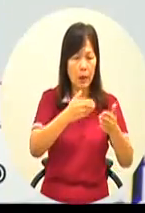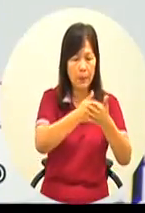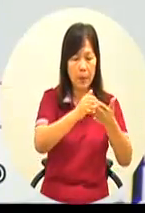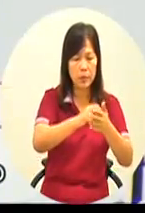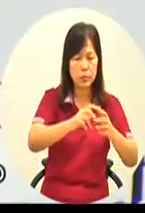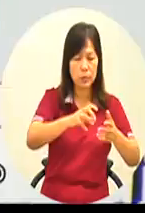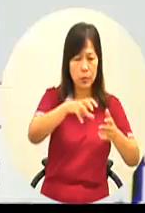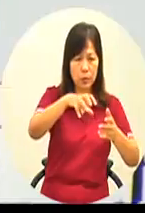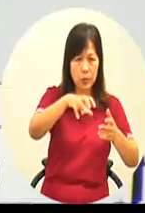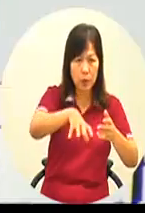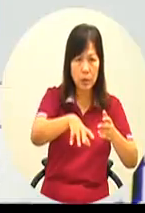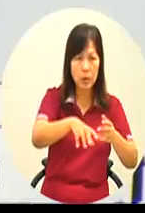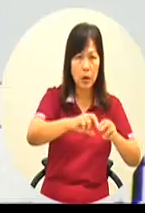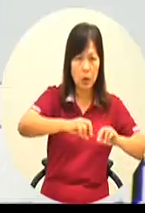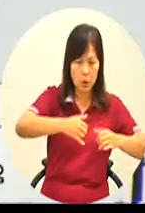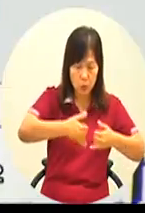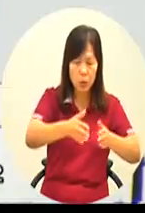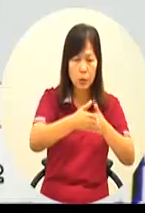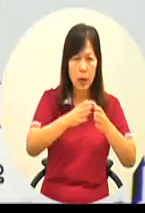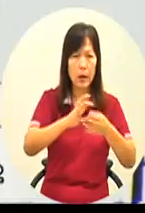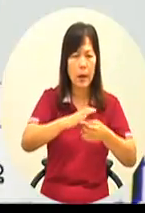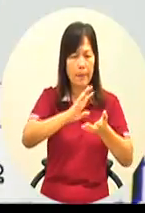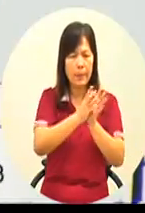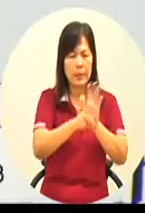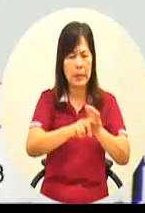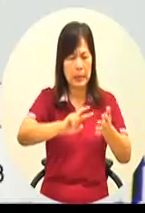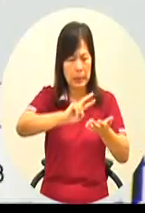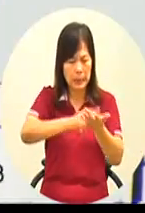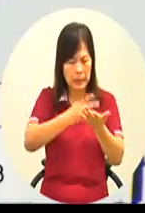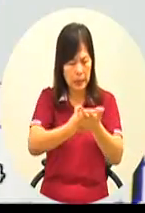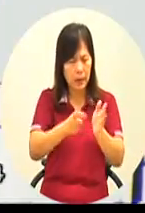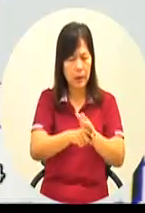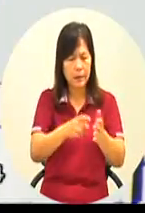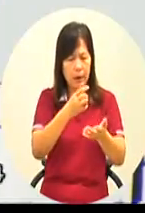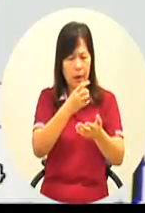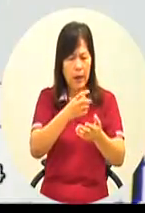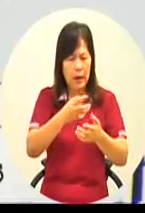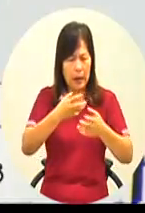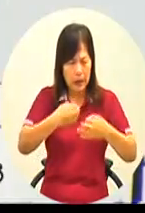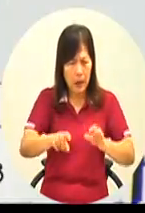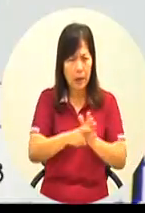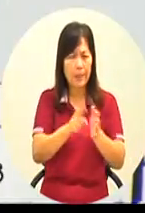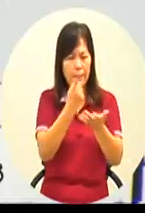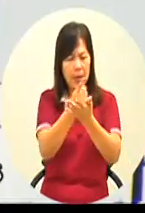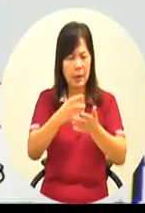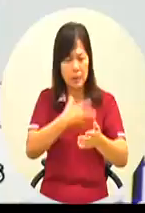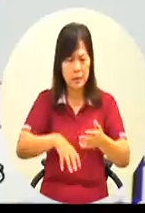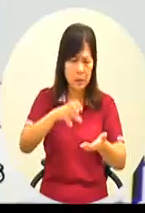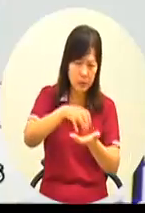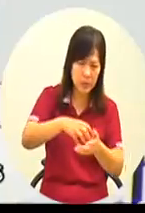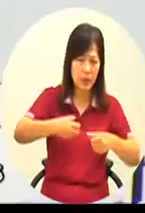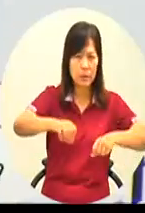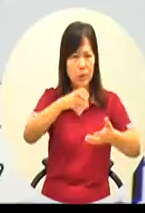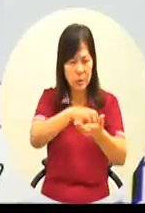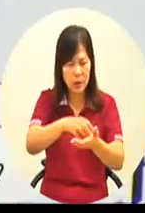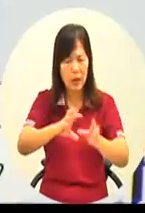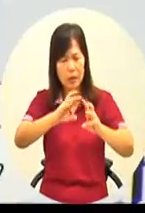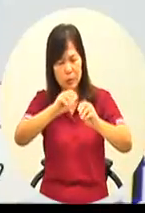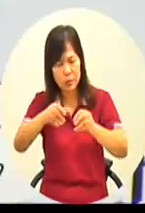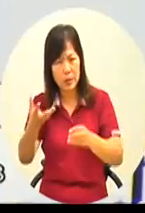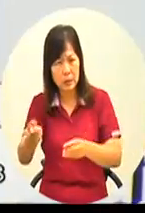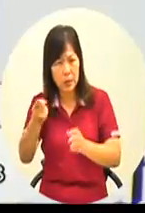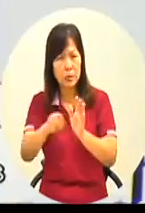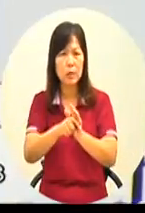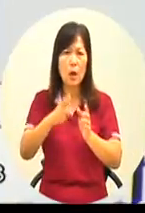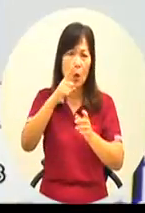因为只要改一个路名，那是劳民伤财。好，小从身份证大到驾照，他的土地所有权状、户